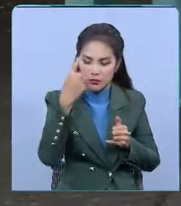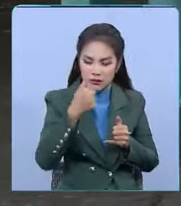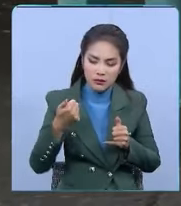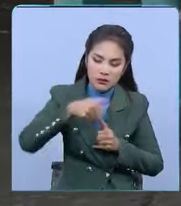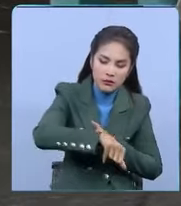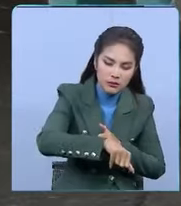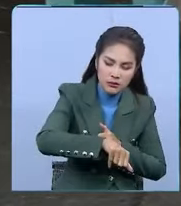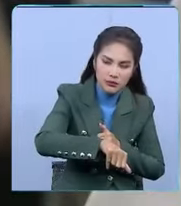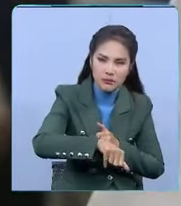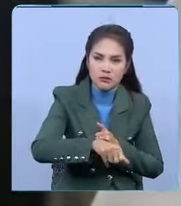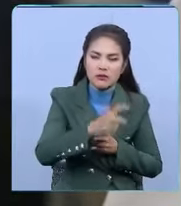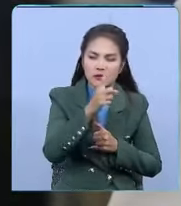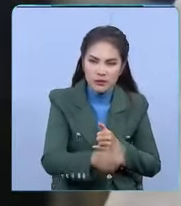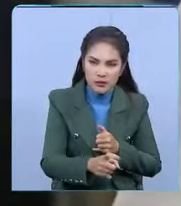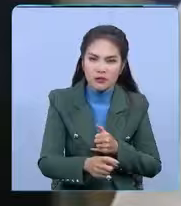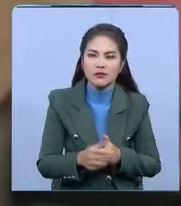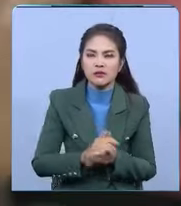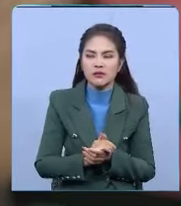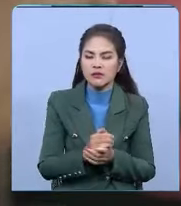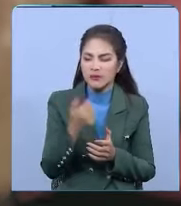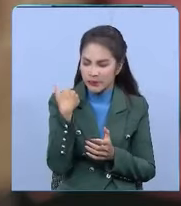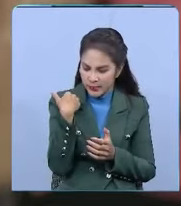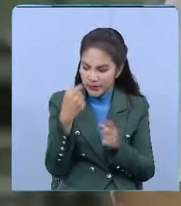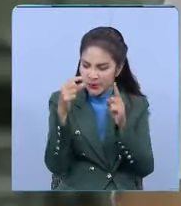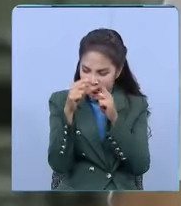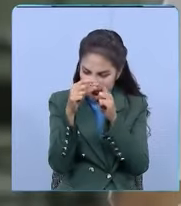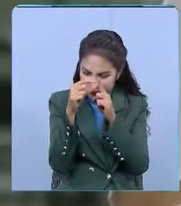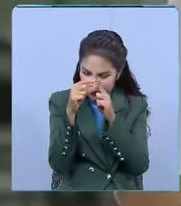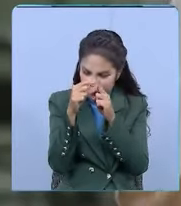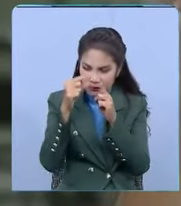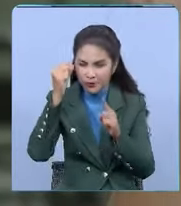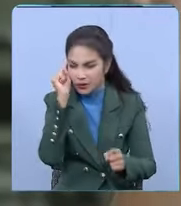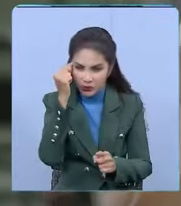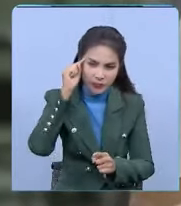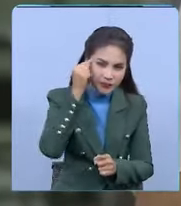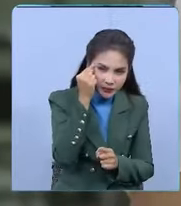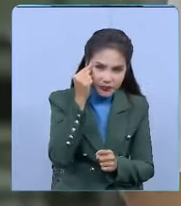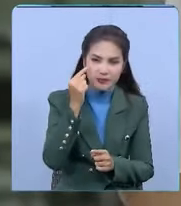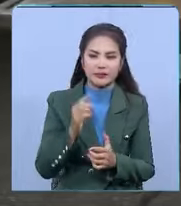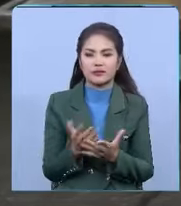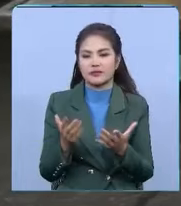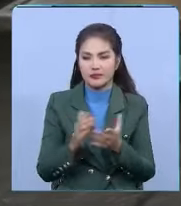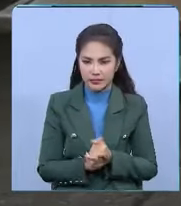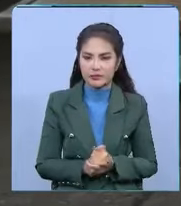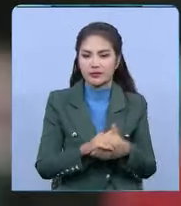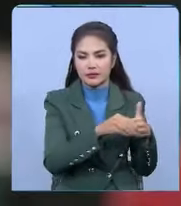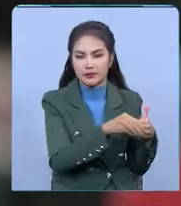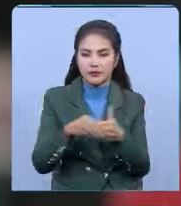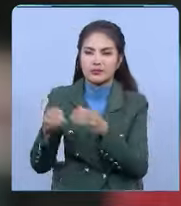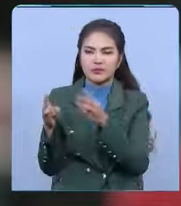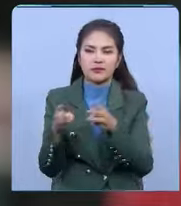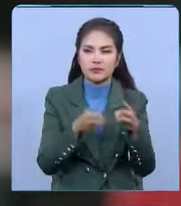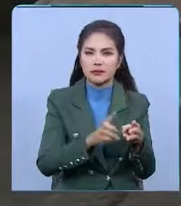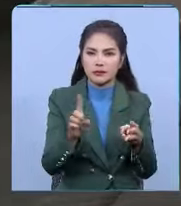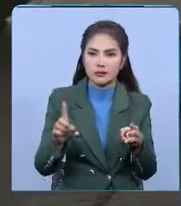นักข่าวถามลุงป้อมเนี่ยมันจะมีวลีเด็ดเลยไม่รู้จะพาประเทศออกจากความขัดแย้งยังไงครับ ความคิดทางการเมื